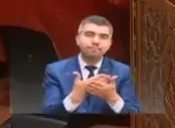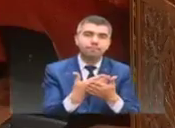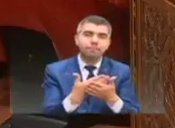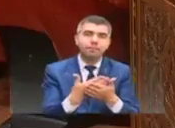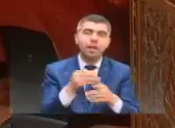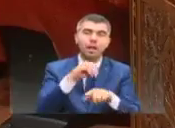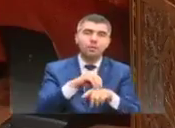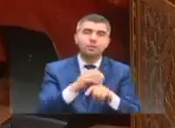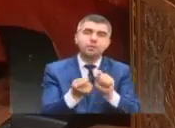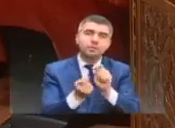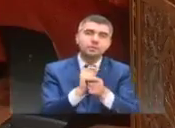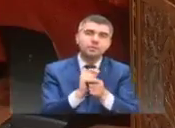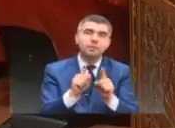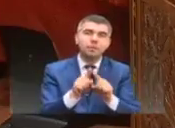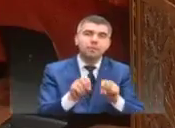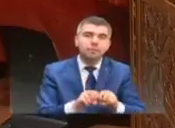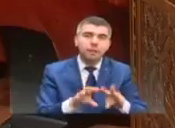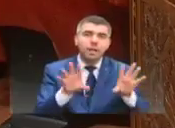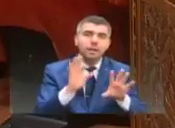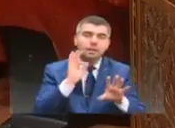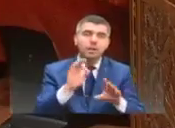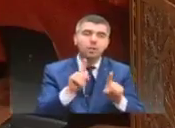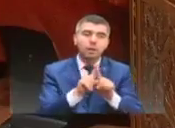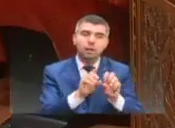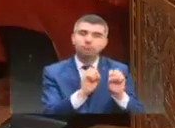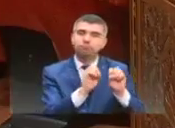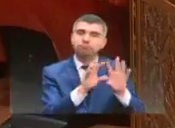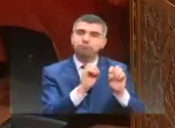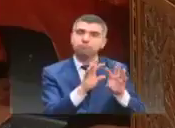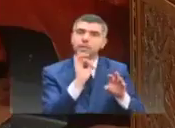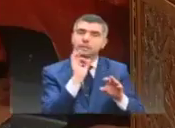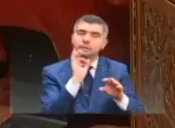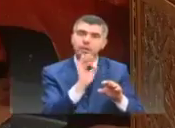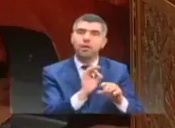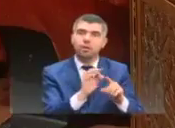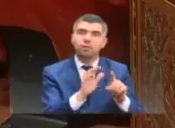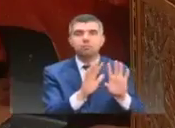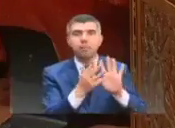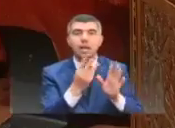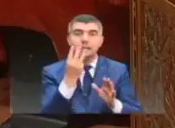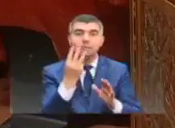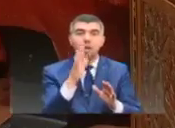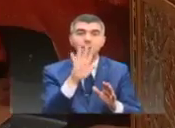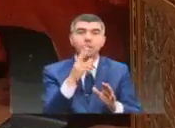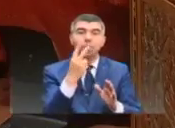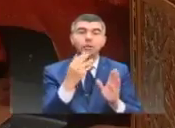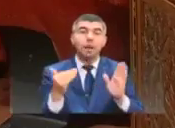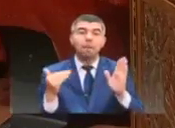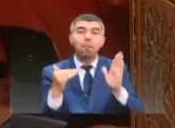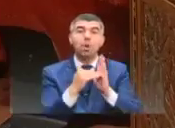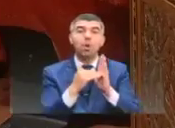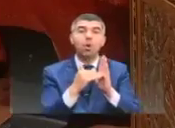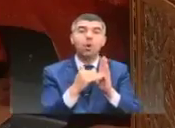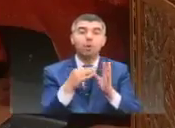مباشرة في المخطط الوطني لتطهير السائل، حتى نخصص يعني واحد الحجم ديال 325 مليون متر مكعب ممكن